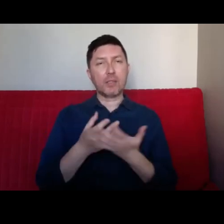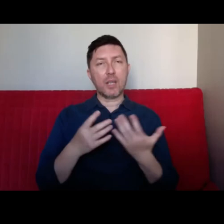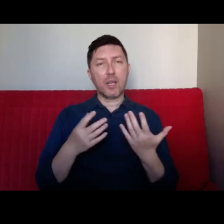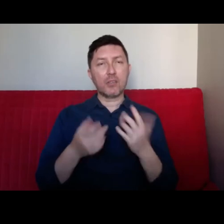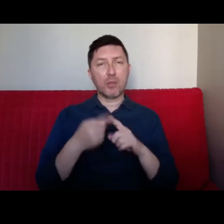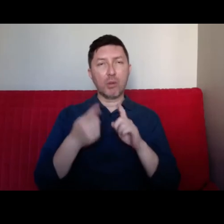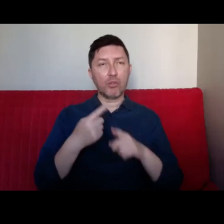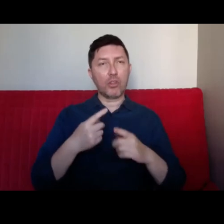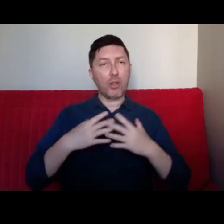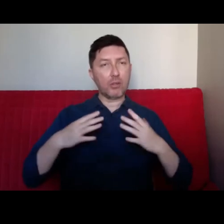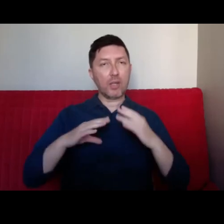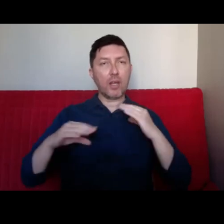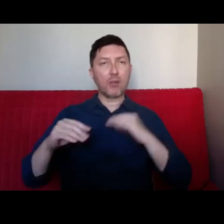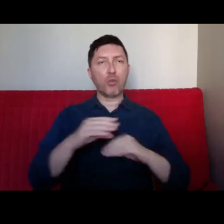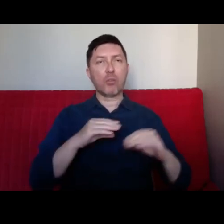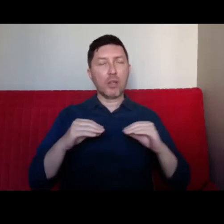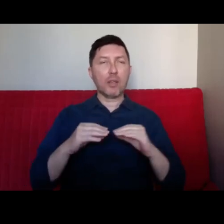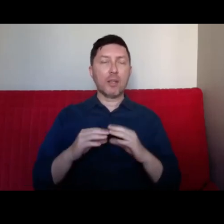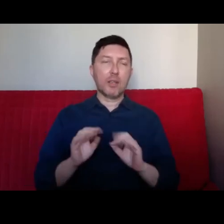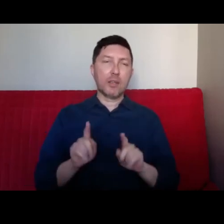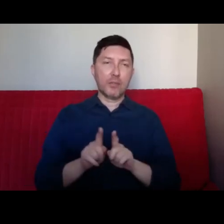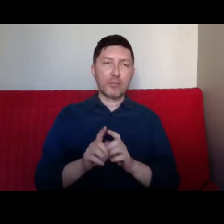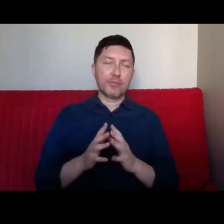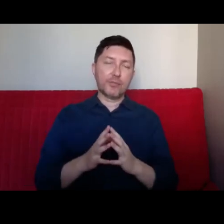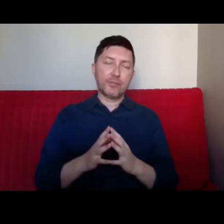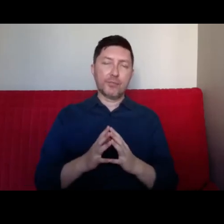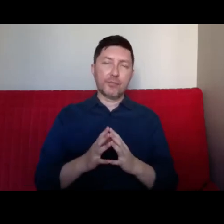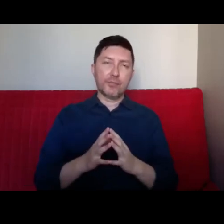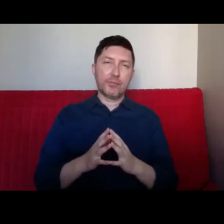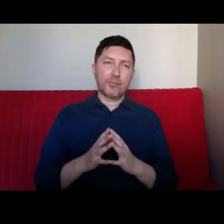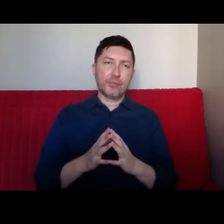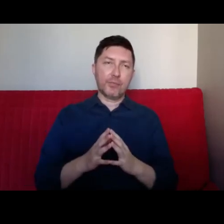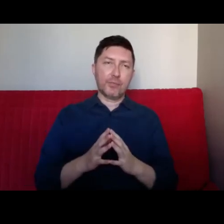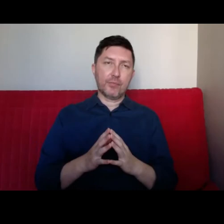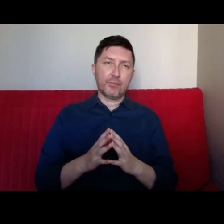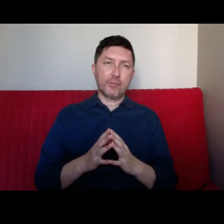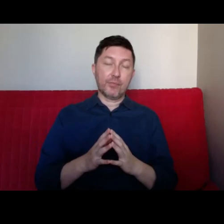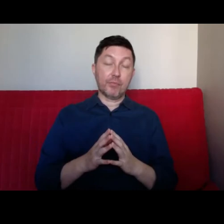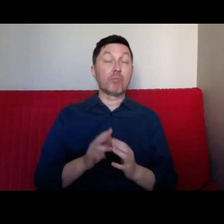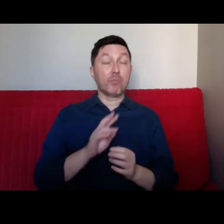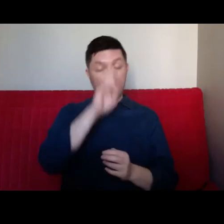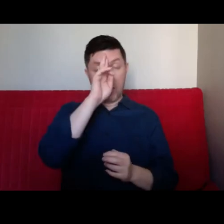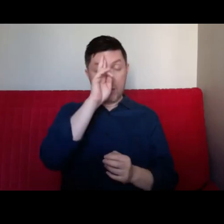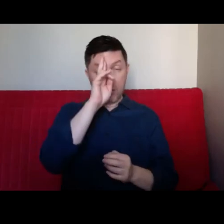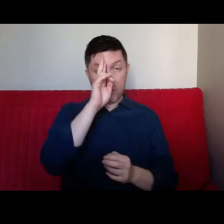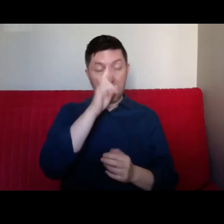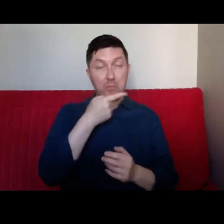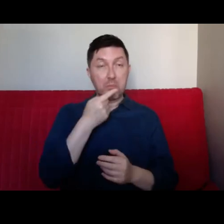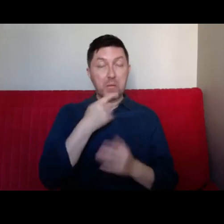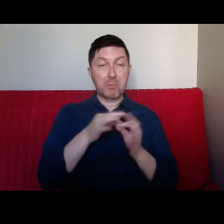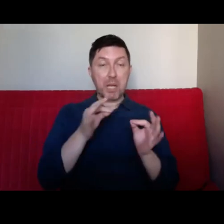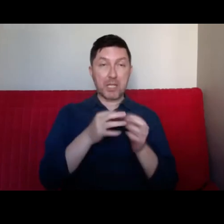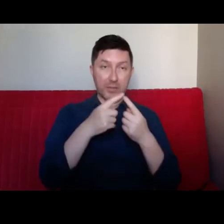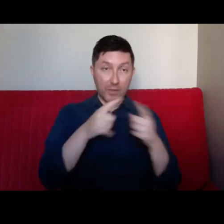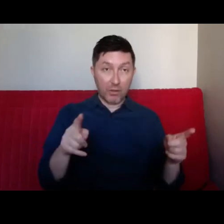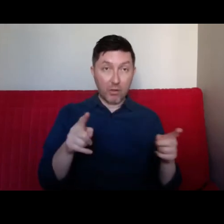course, we have different countries, different education, different culture. Different, maybe the legislations